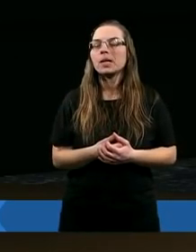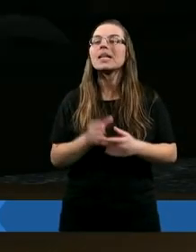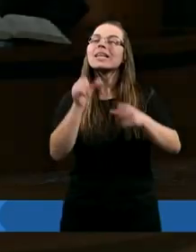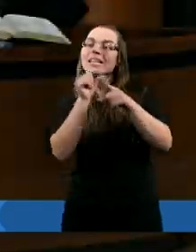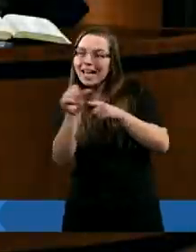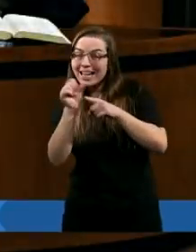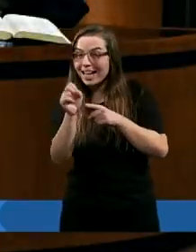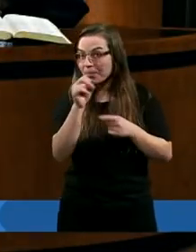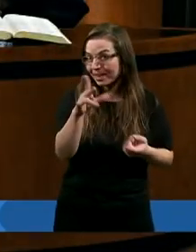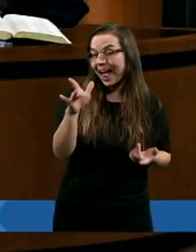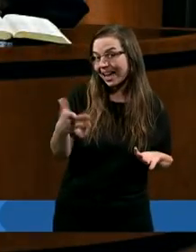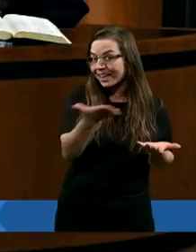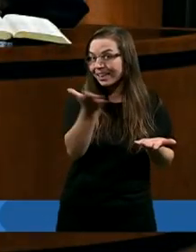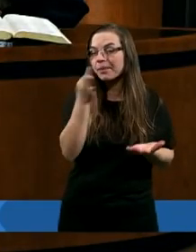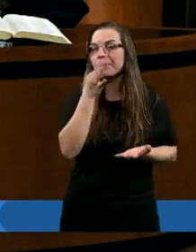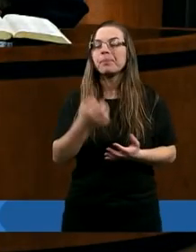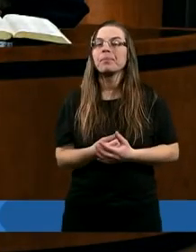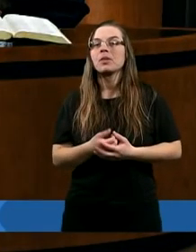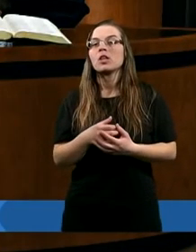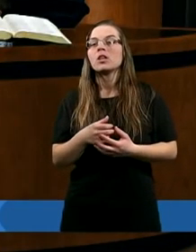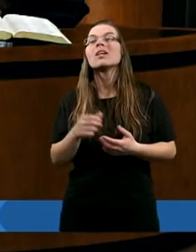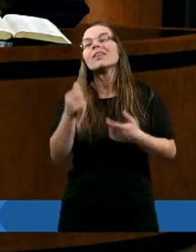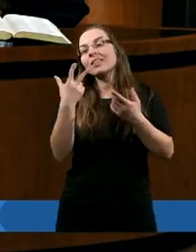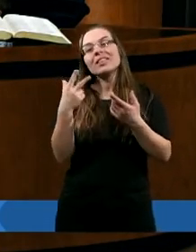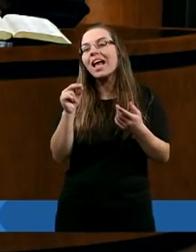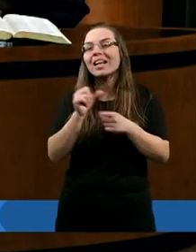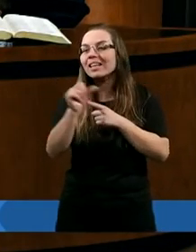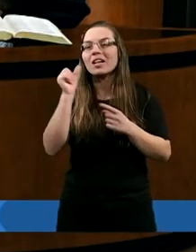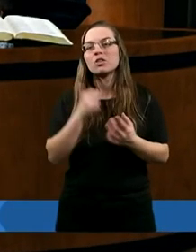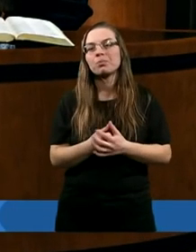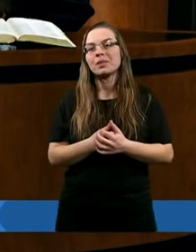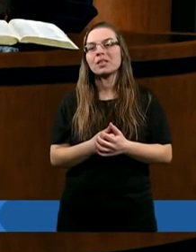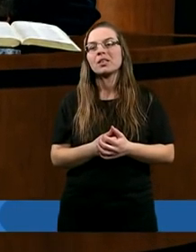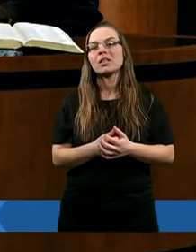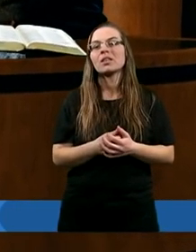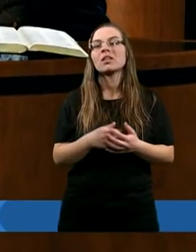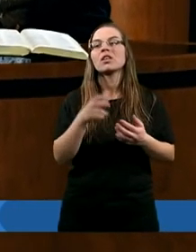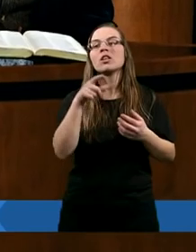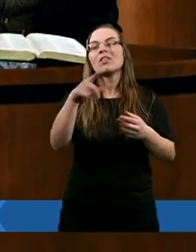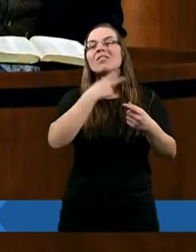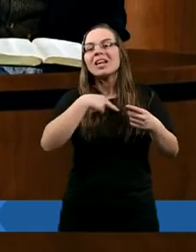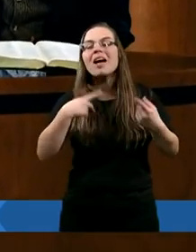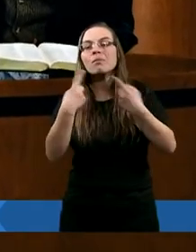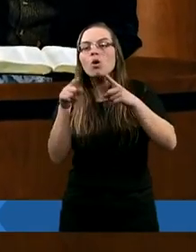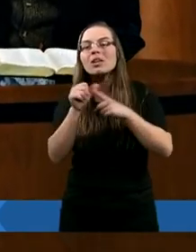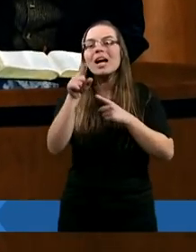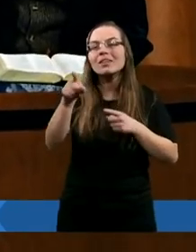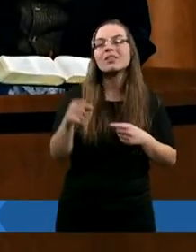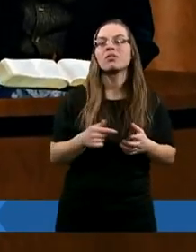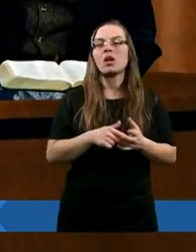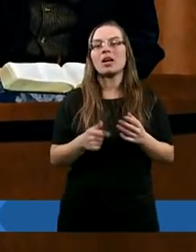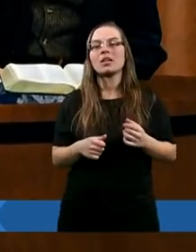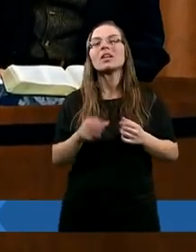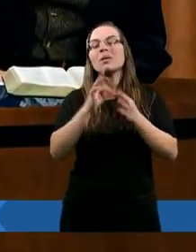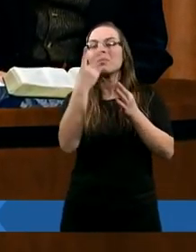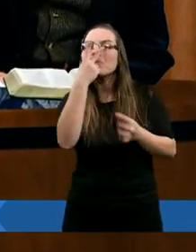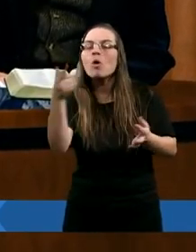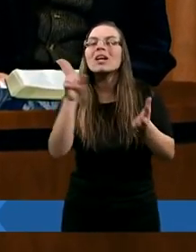jesteśmy tacy? Nie jesteśmy. jesteśmy. O jakim Kościele takim mówił? Gdybyśmy